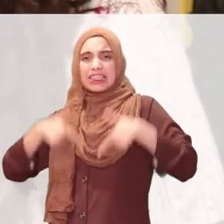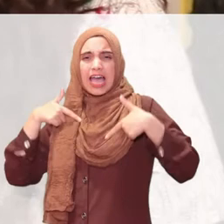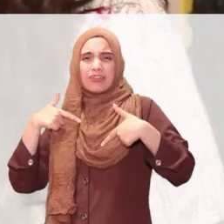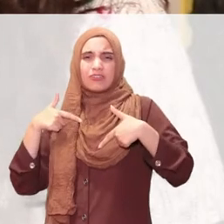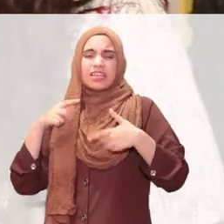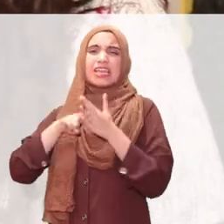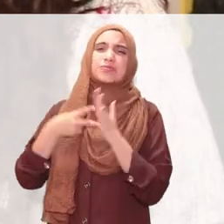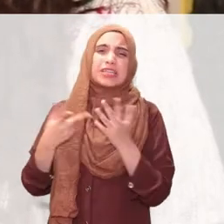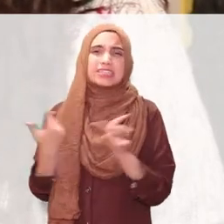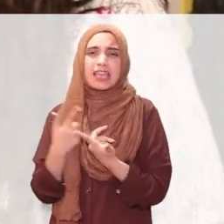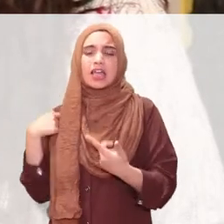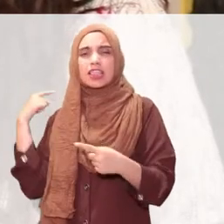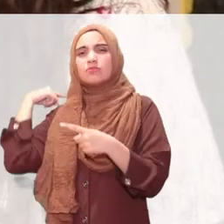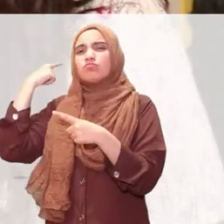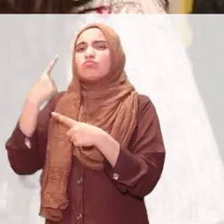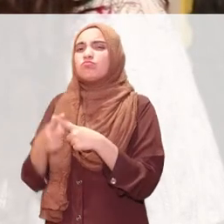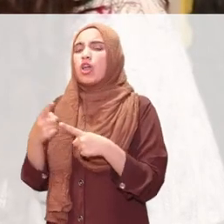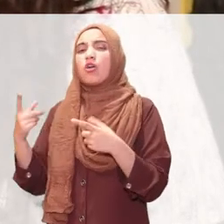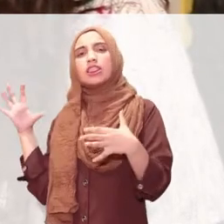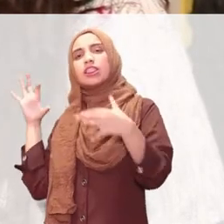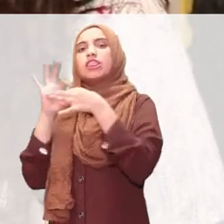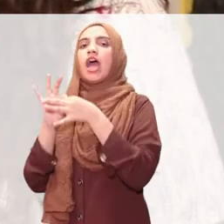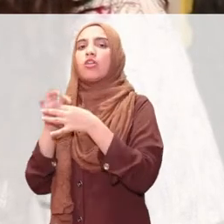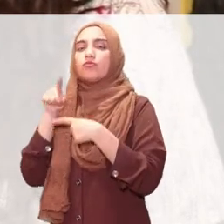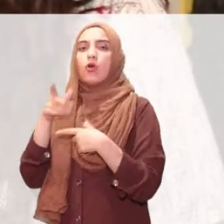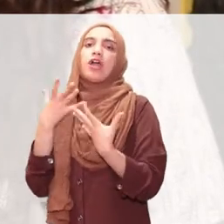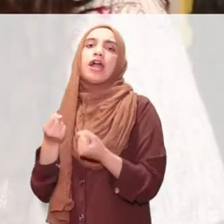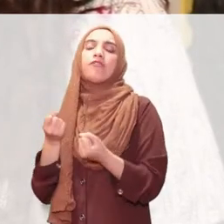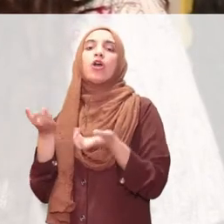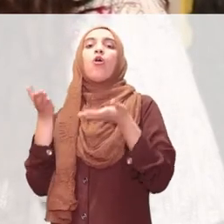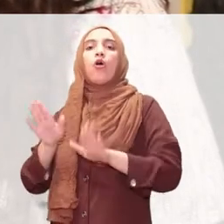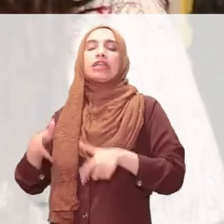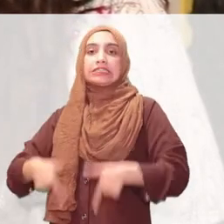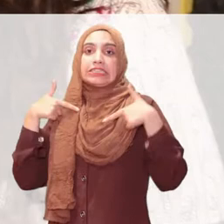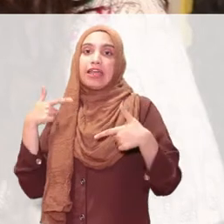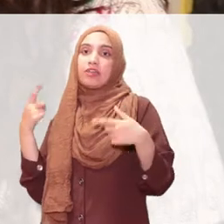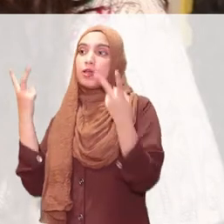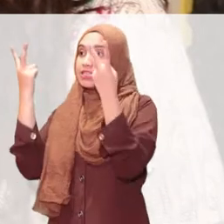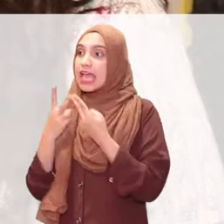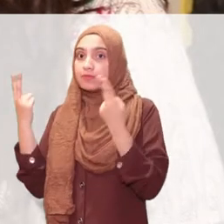सब्सक्राइब जरूर सब्सक्राइब 598